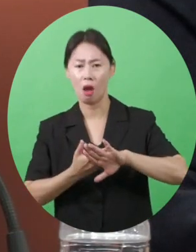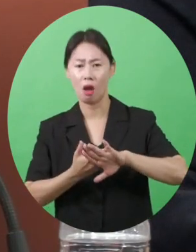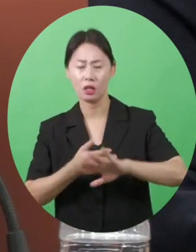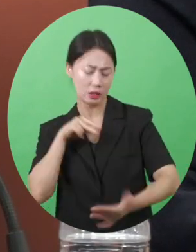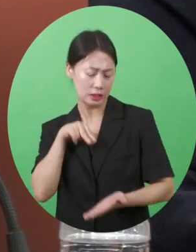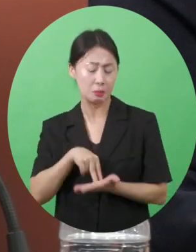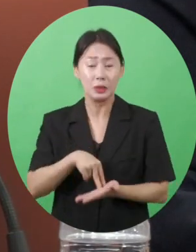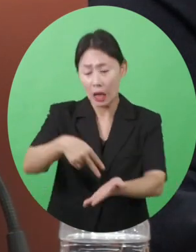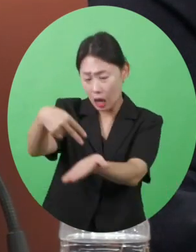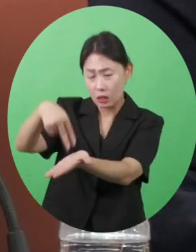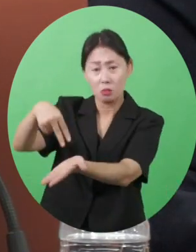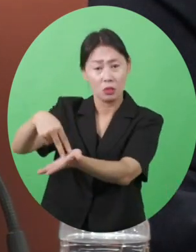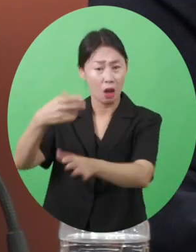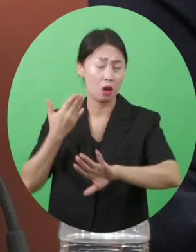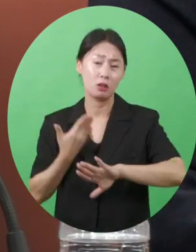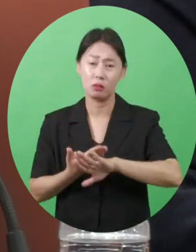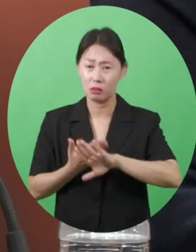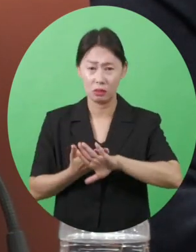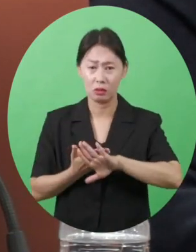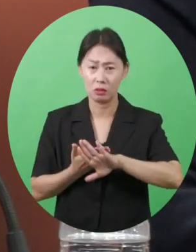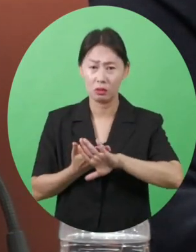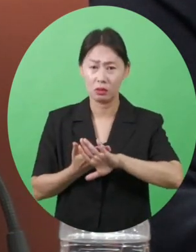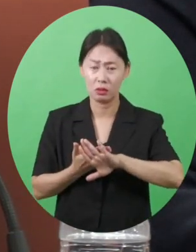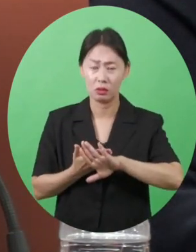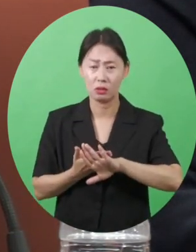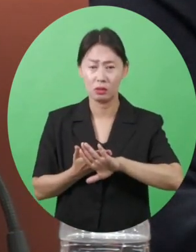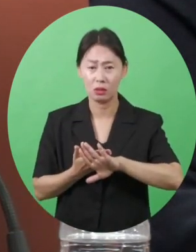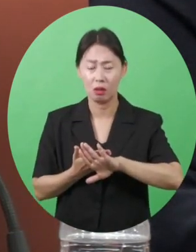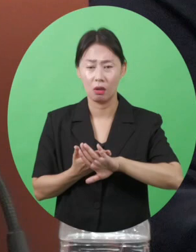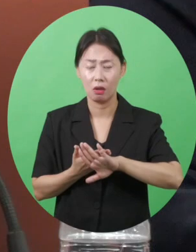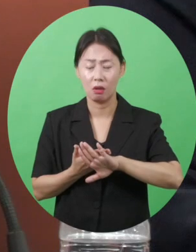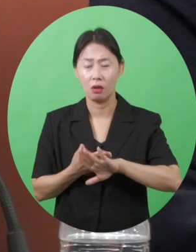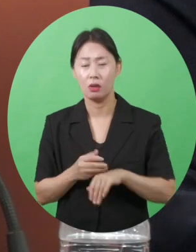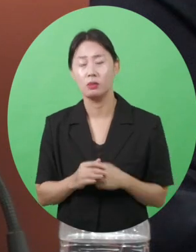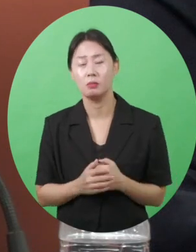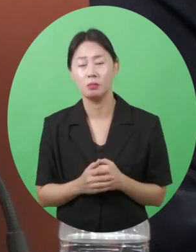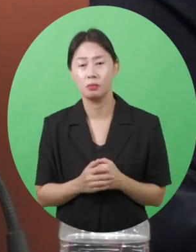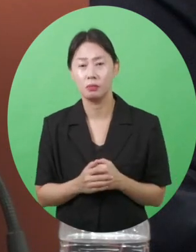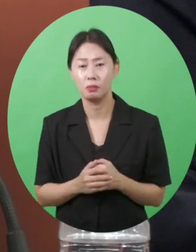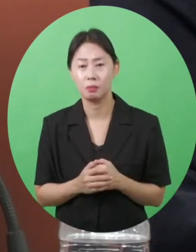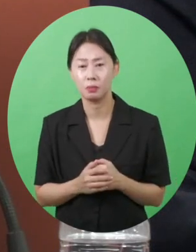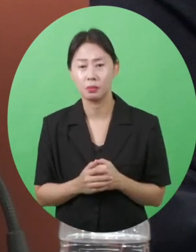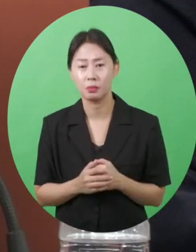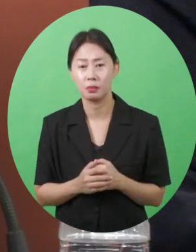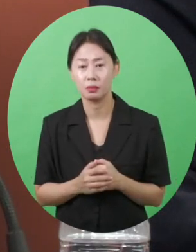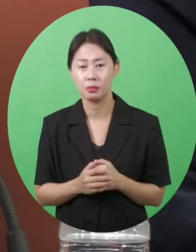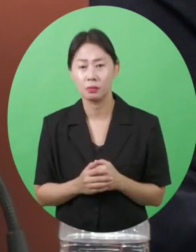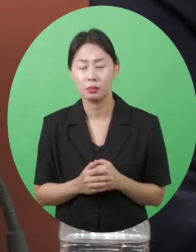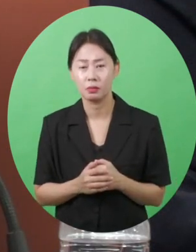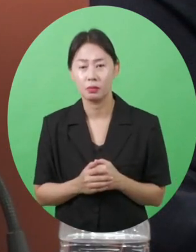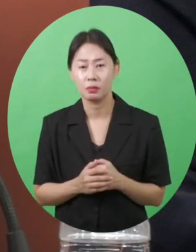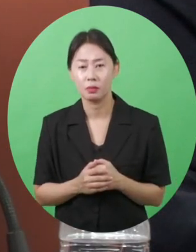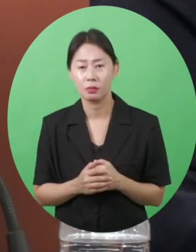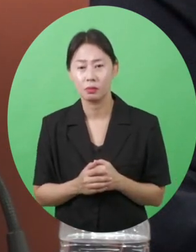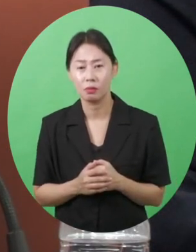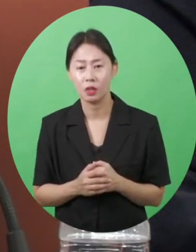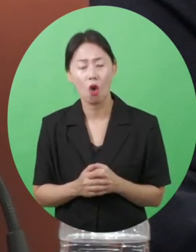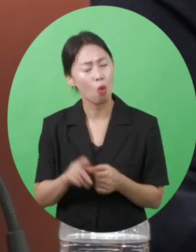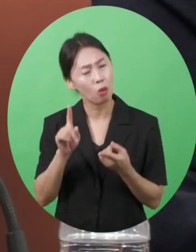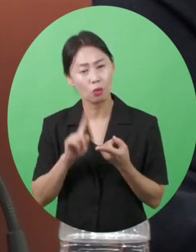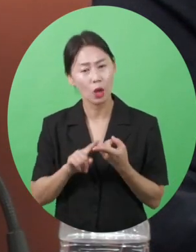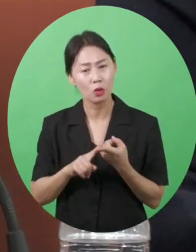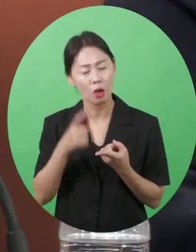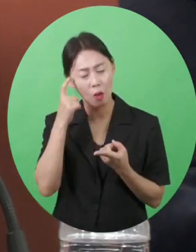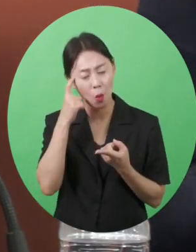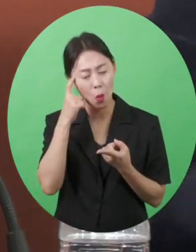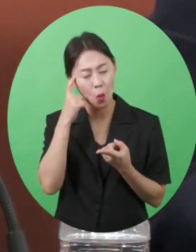처해 있는 상황에서 좀 큰 온도차를 보이는 게 있더라고요. 그래서 제가 그런 지점들을